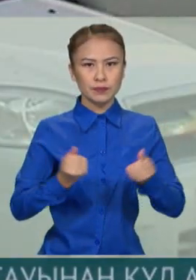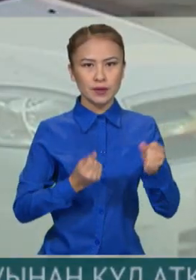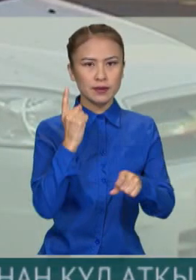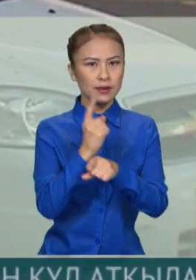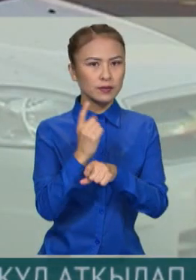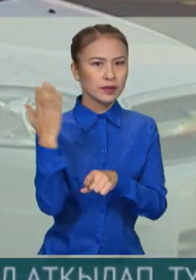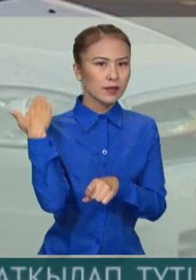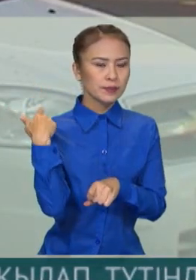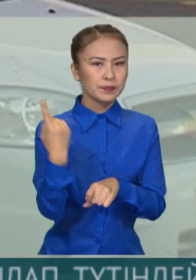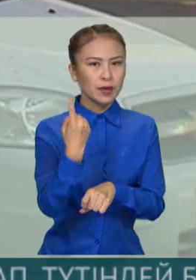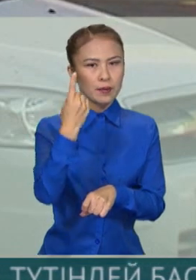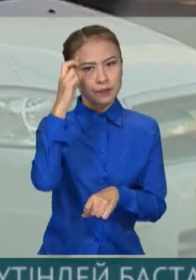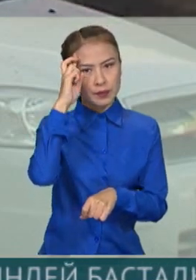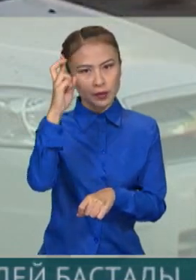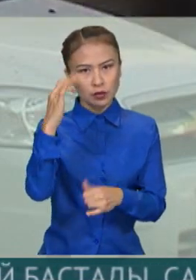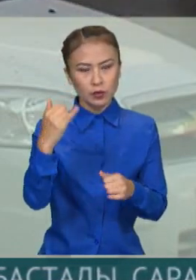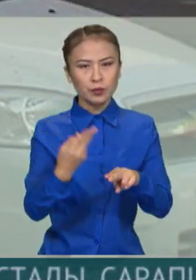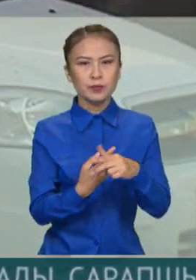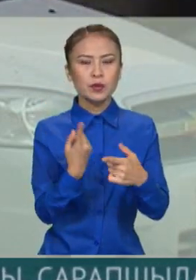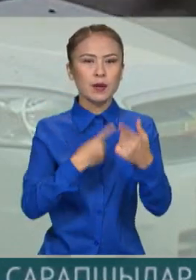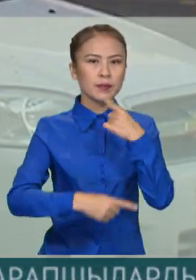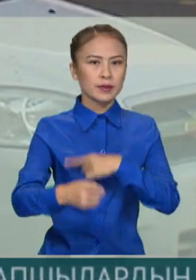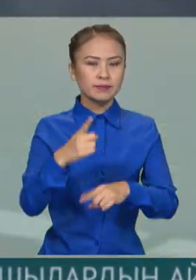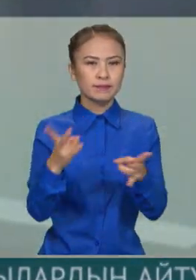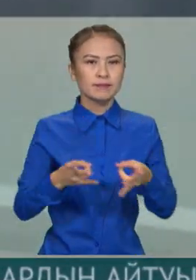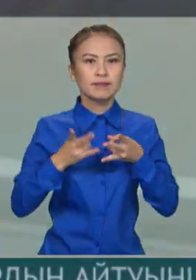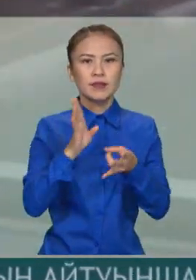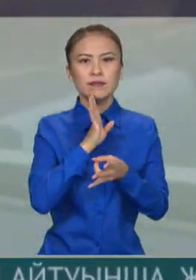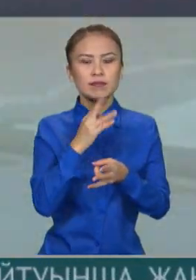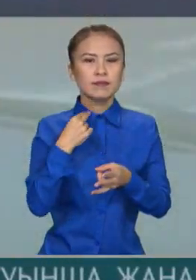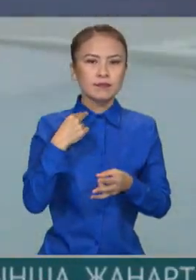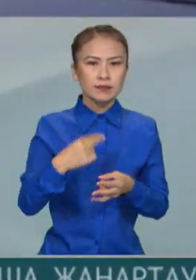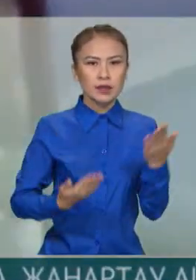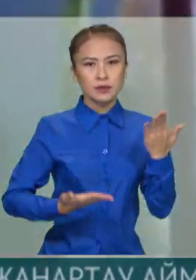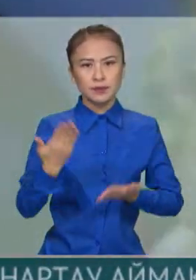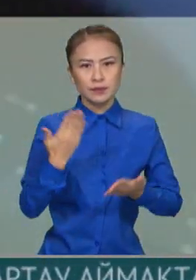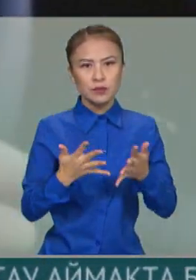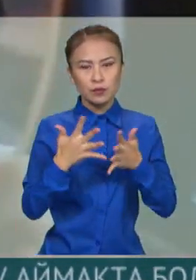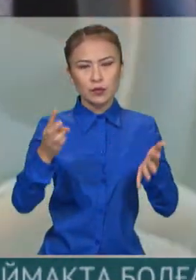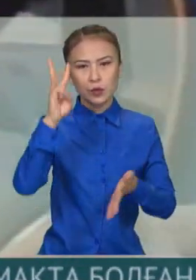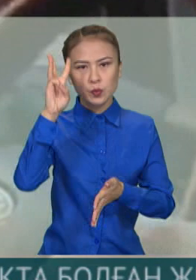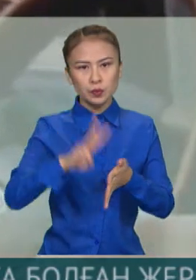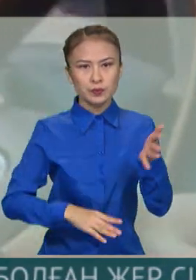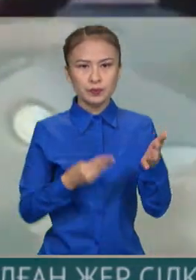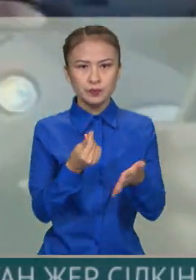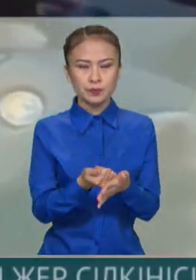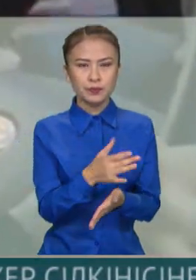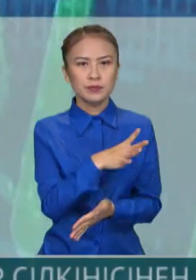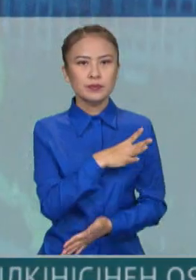тізгіндеуіне тыйым салынған жалғыз мемлекет. Мұнда көлік жүргізген нәзік жандылар қамауға алынып, немесе үлкен соммада айыппұл төлейтін.